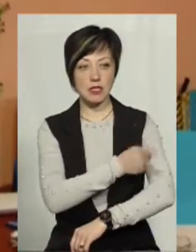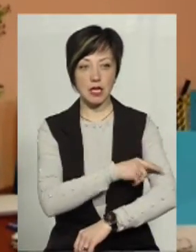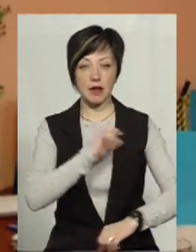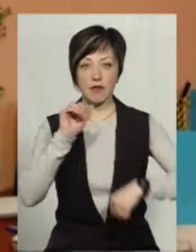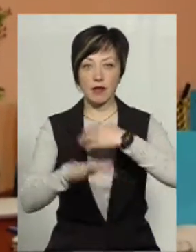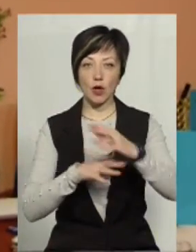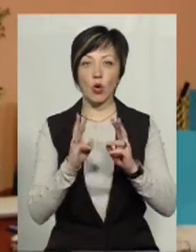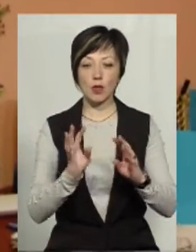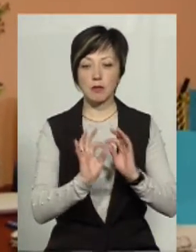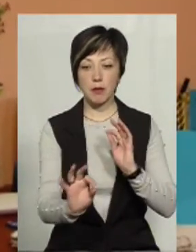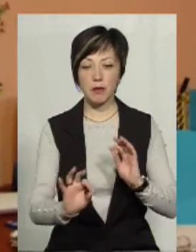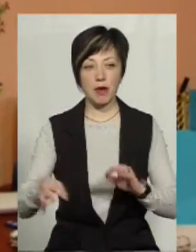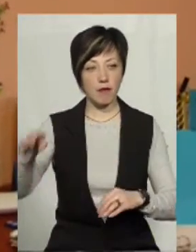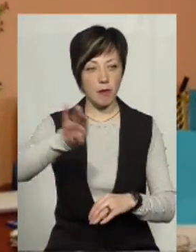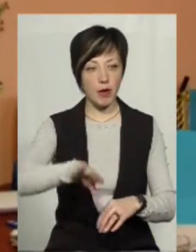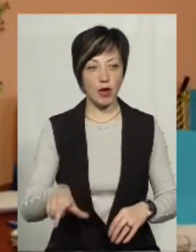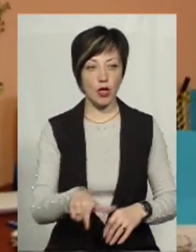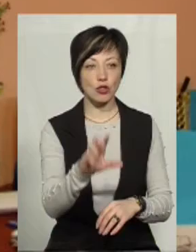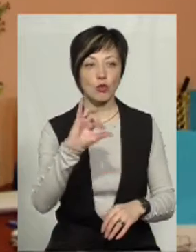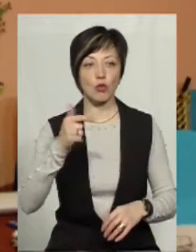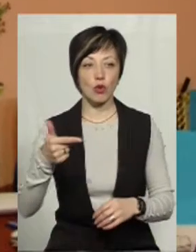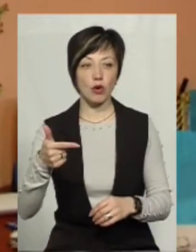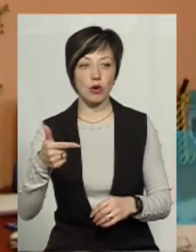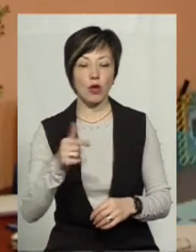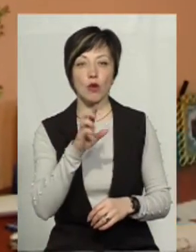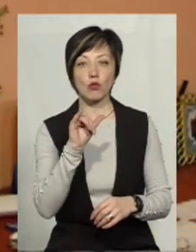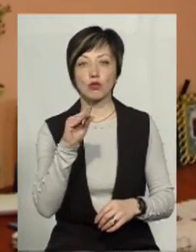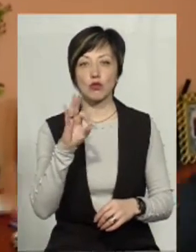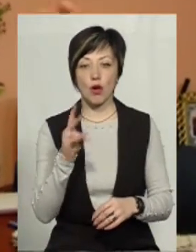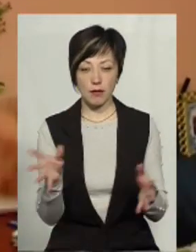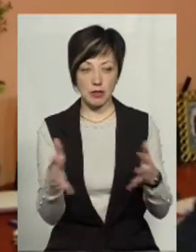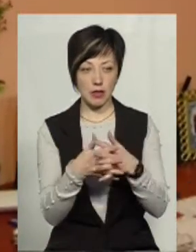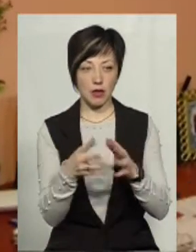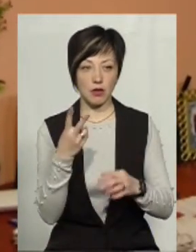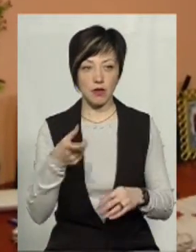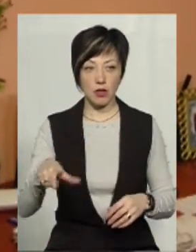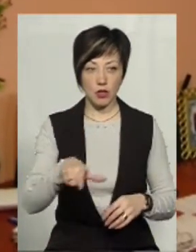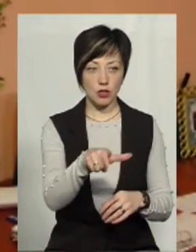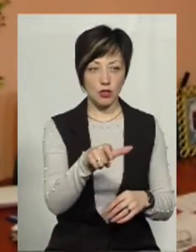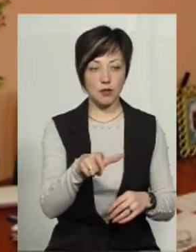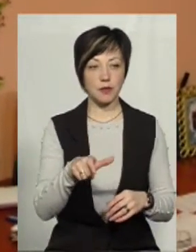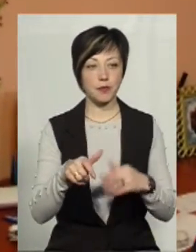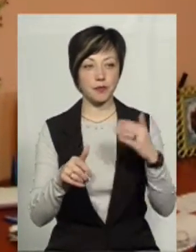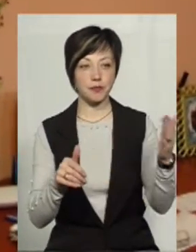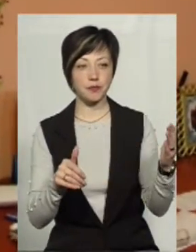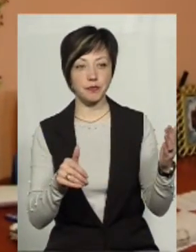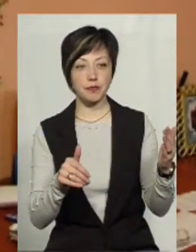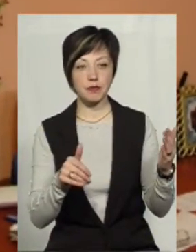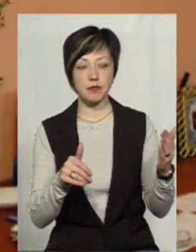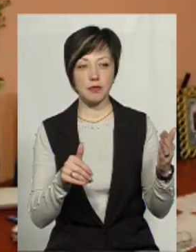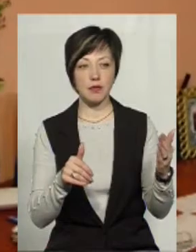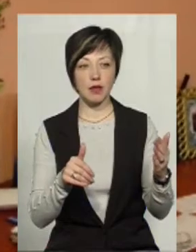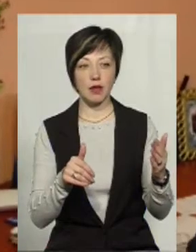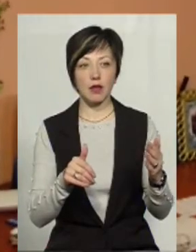підпалив берег річки Південний Буг, Бужок, де з'єднається, і там вітрибуховий со сторони Загорба прямо